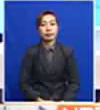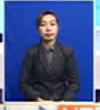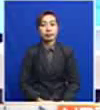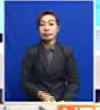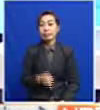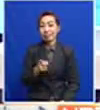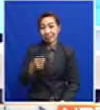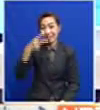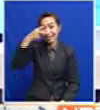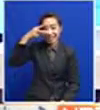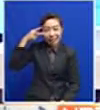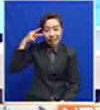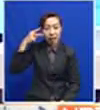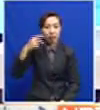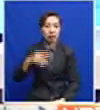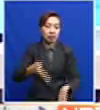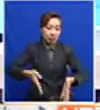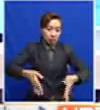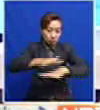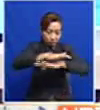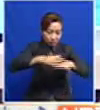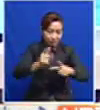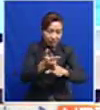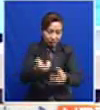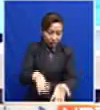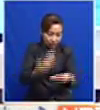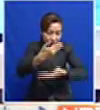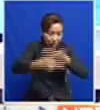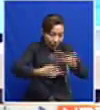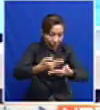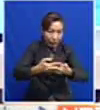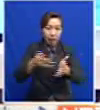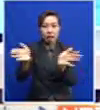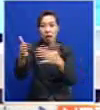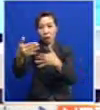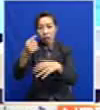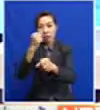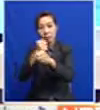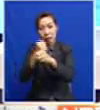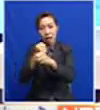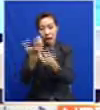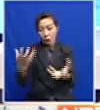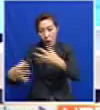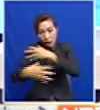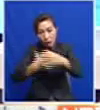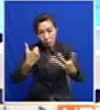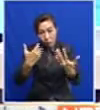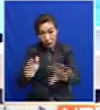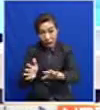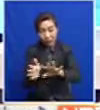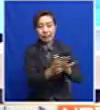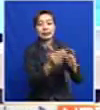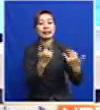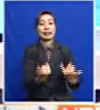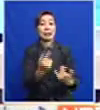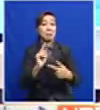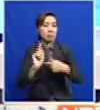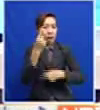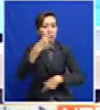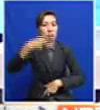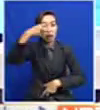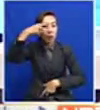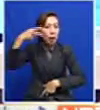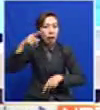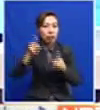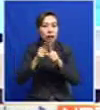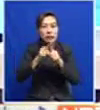ฟังเรื่องคนร้ายงัดท่อไปขายไปแล้วเรื่องของคนร้ายขโมยของในสถานที่ราชการไปแล้วอันนี้เป็นคนร้ายที่อาศัยช่วงเวล